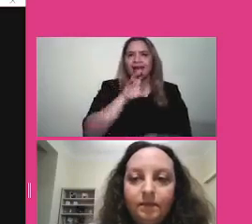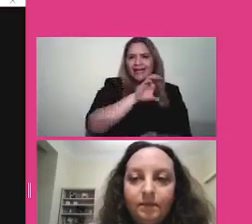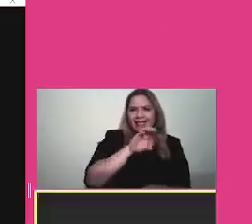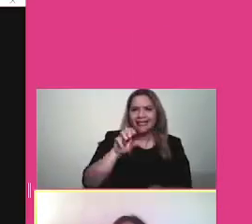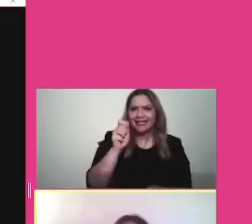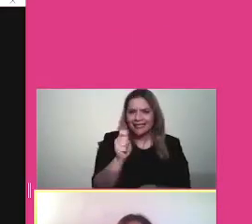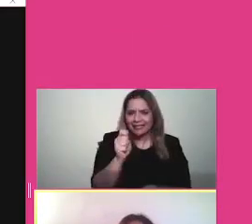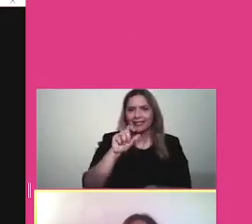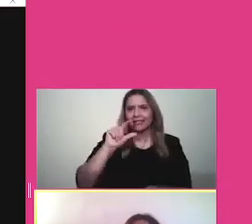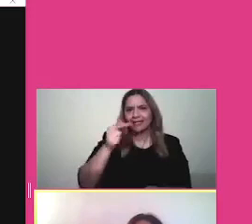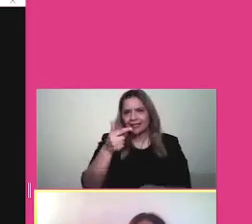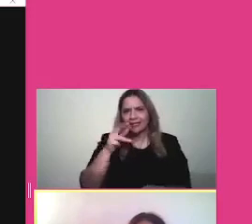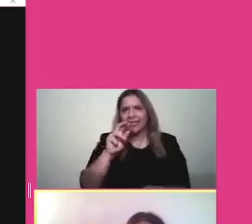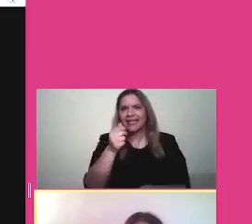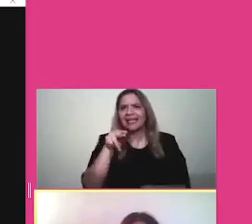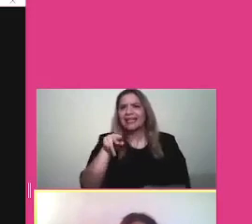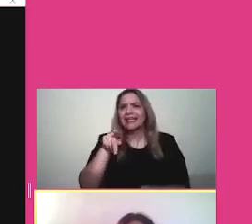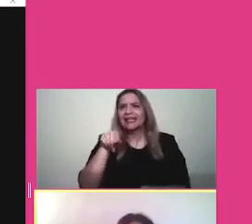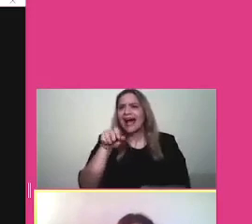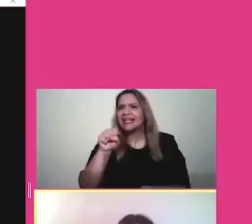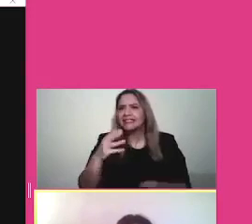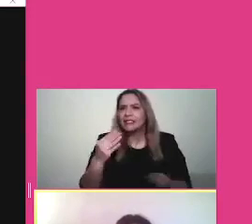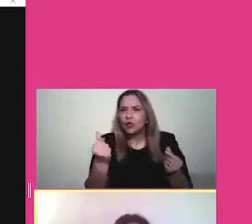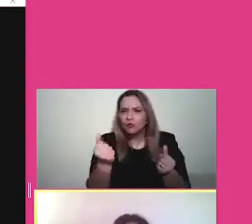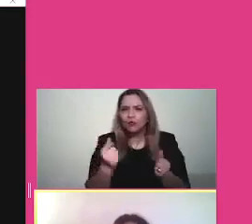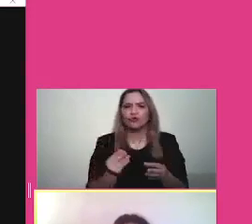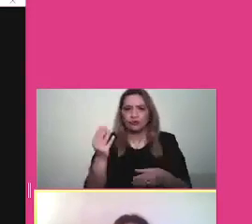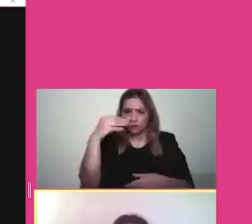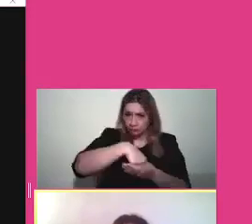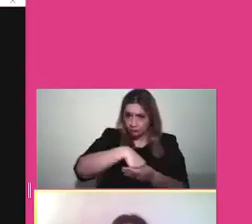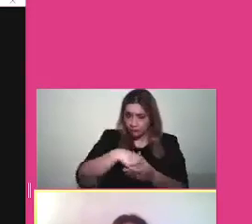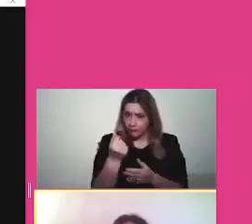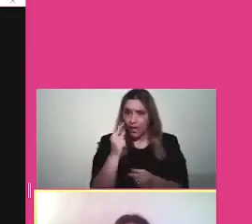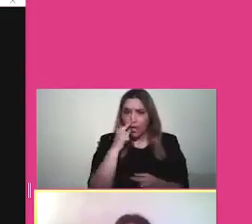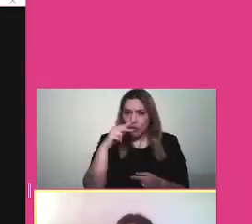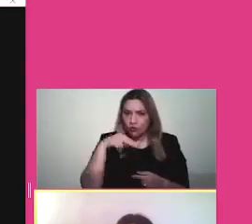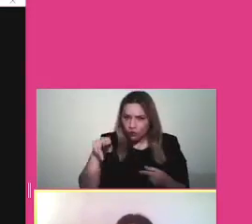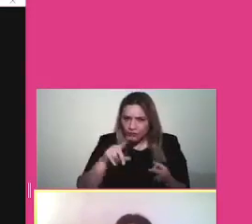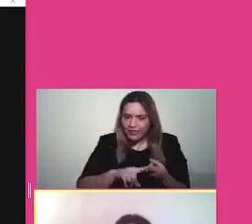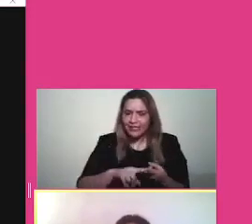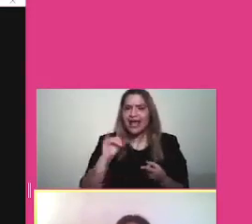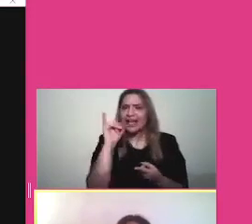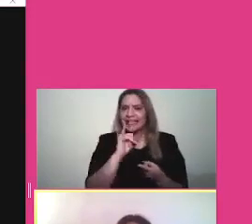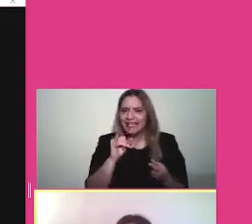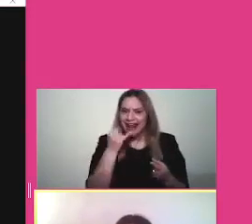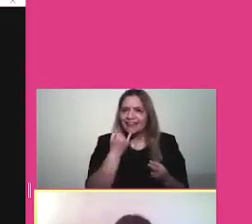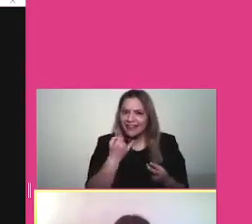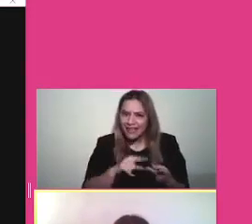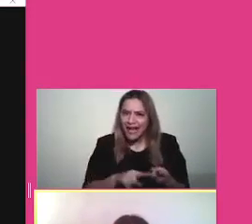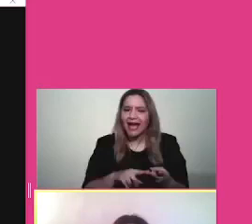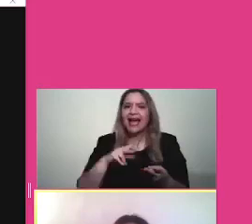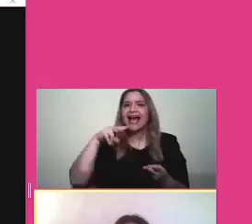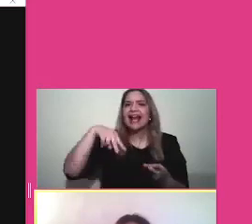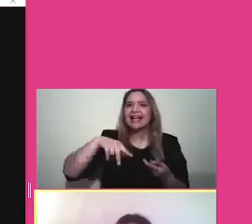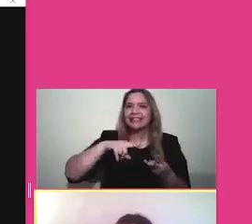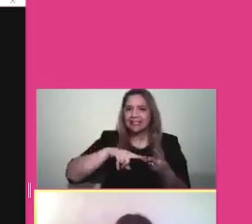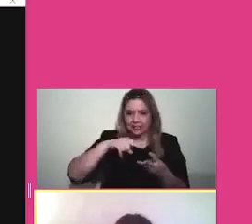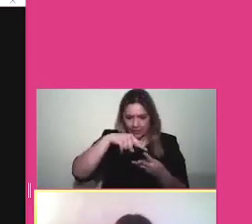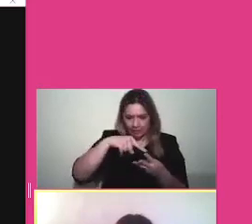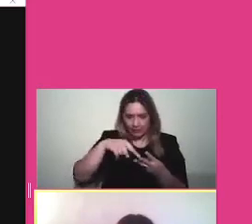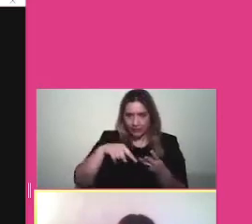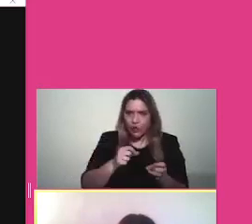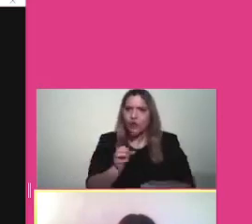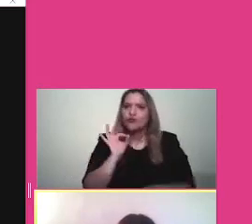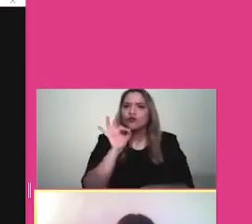αποτελούν την οικονομική συνεισφορά της Νορβηγίας, της Ισλανδίας και του Λίχτενστάιν στη μείωση των οικονομικών